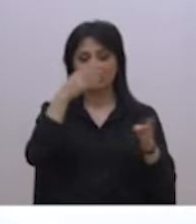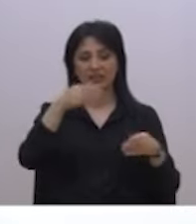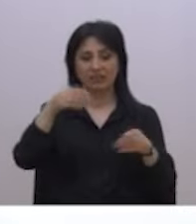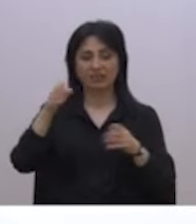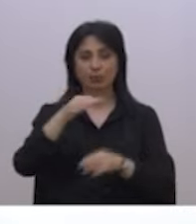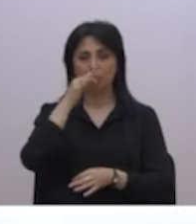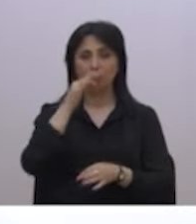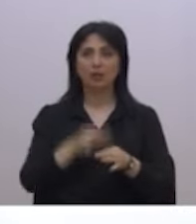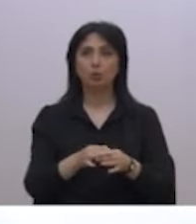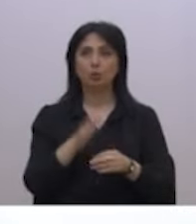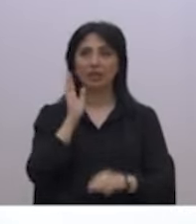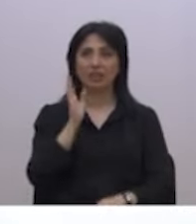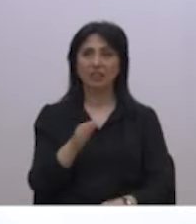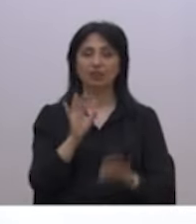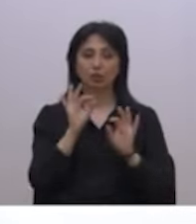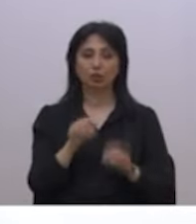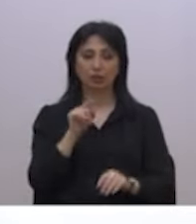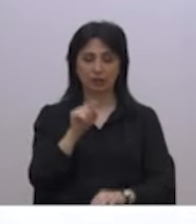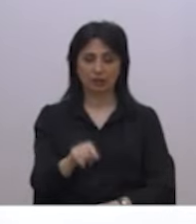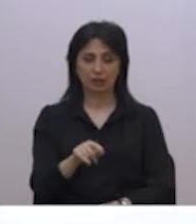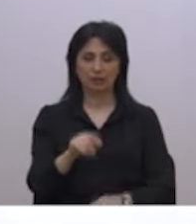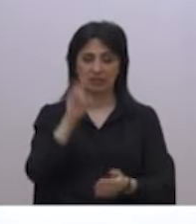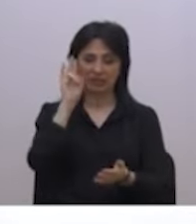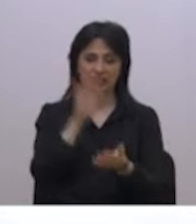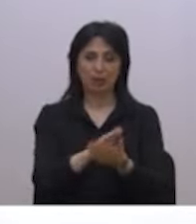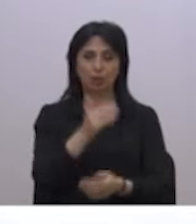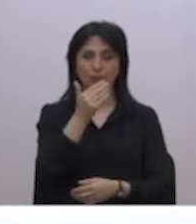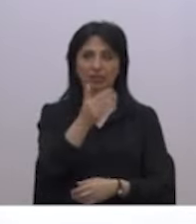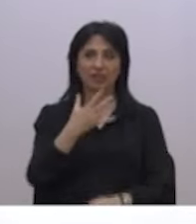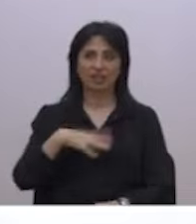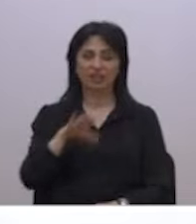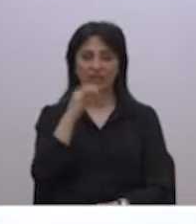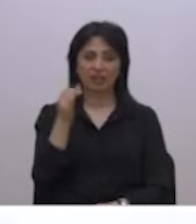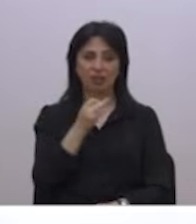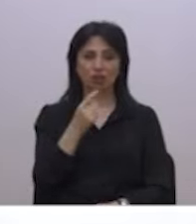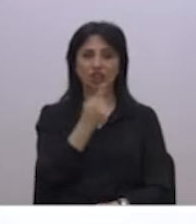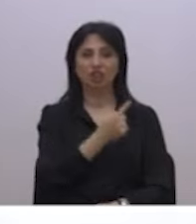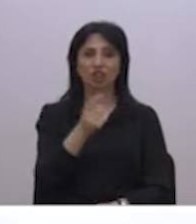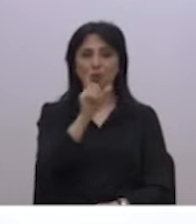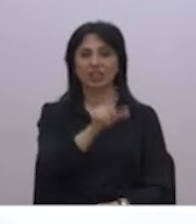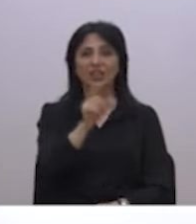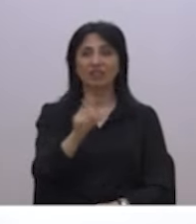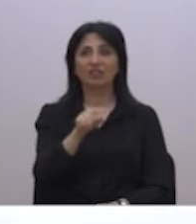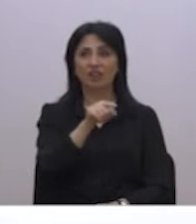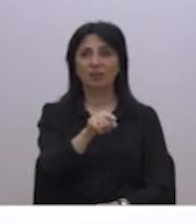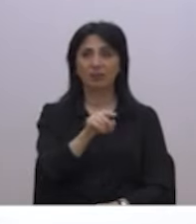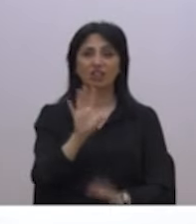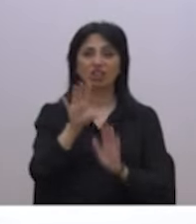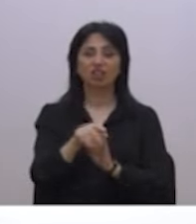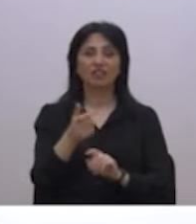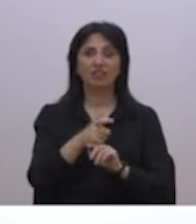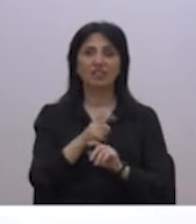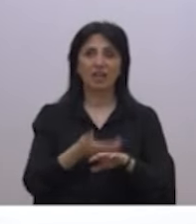ინდივიდუალური პასუხისგებლობა იქნება სწორედ ის, რომ სამუდამო თქვენი ქვეყნის ისტორიაში თითოეული თქვენთაგანი შეხვალთ